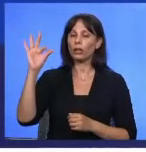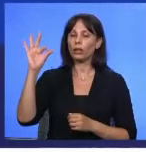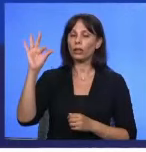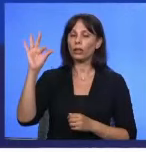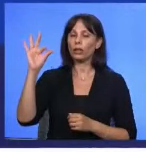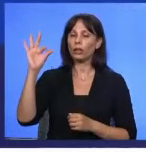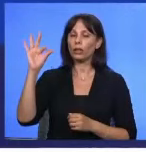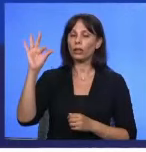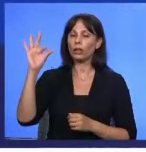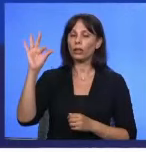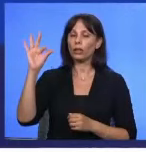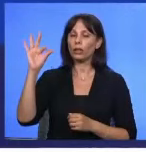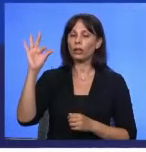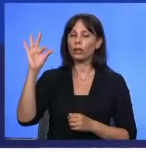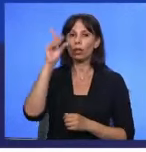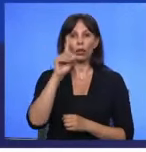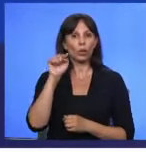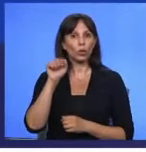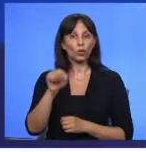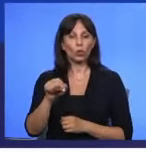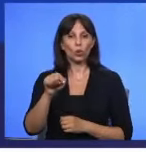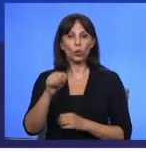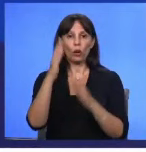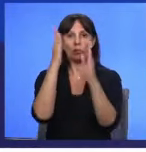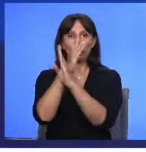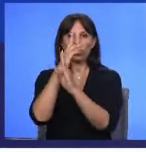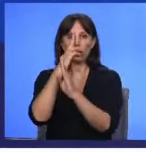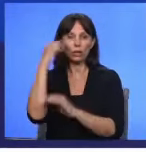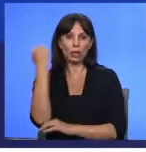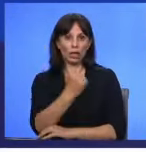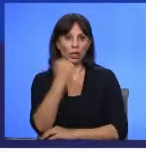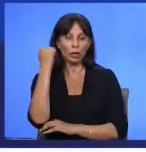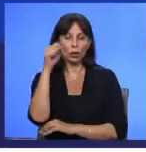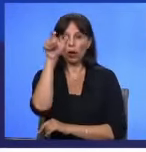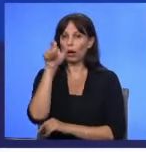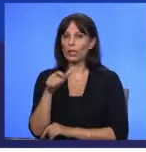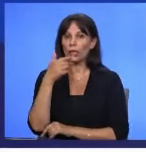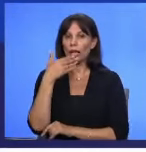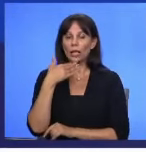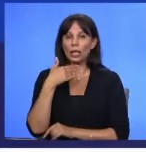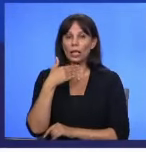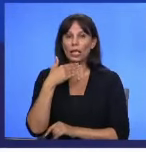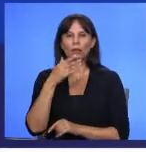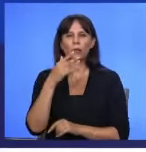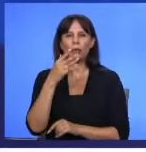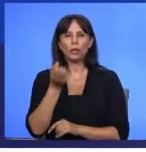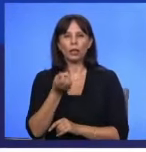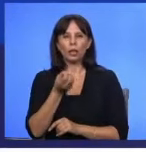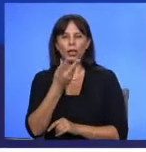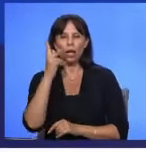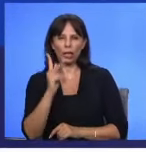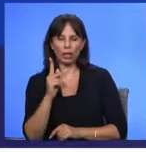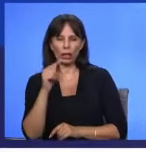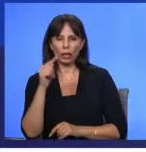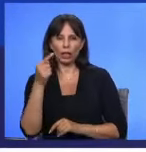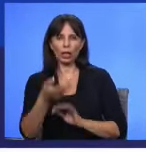אריק דאוד הוא המחבל שניסה לרצוח אזרח ישראלי בקלקיליה. אתמול דאוד נתפס וחוסל בידי כוחות